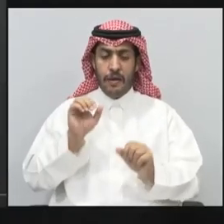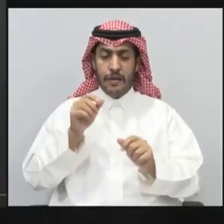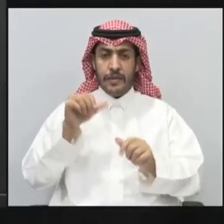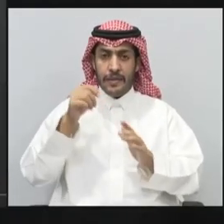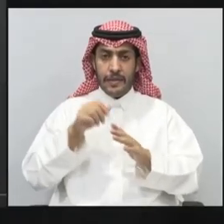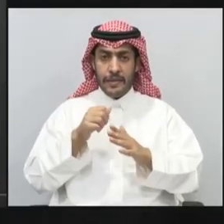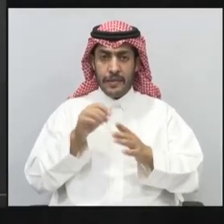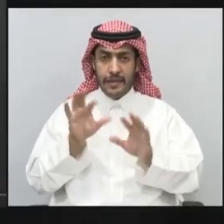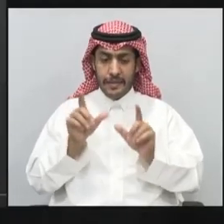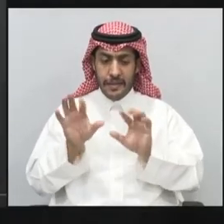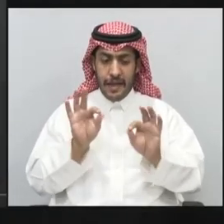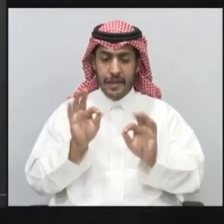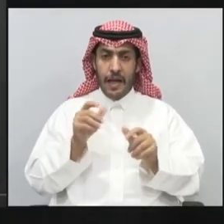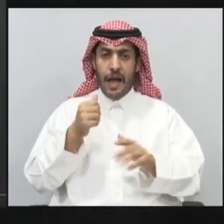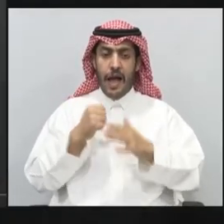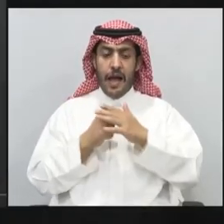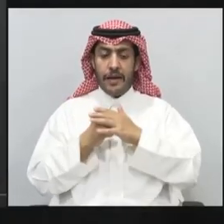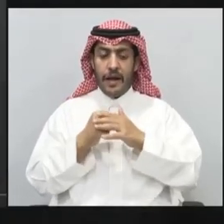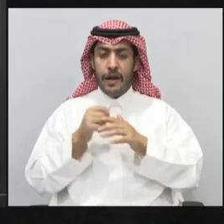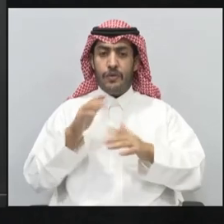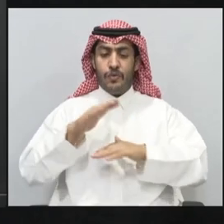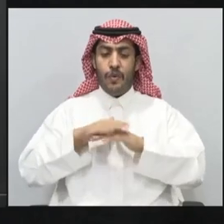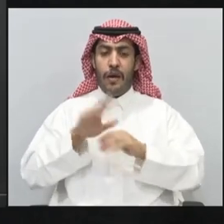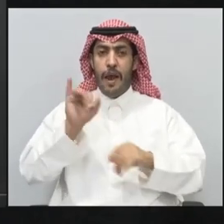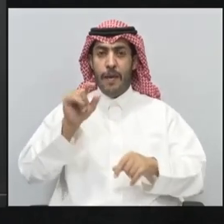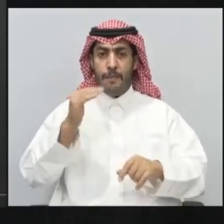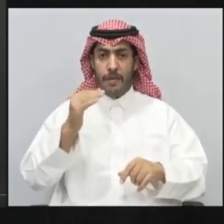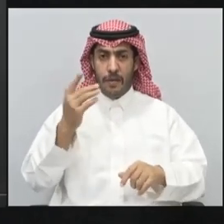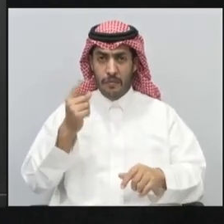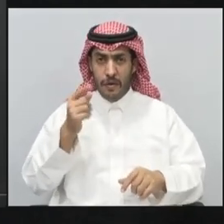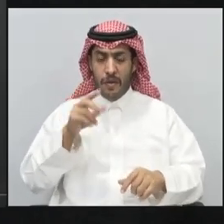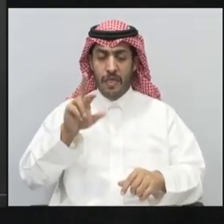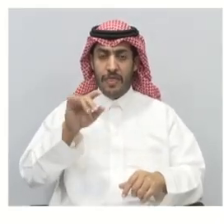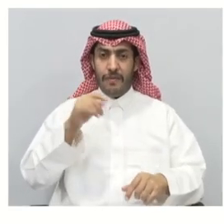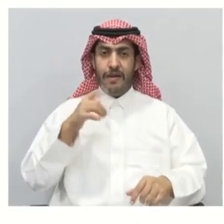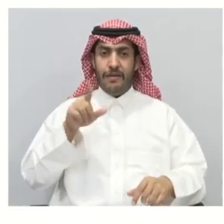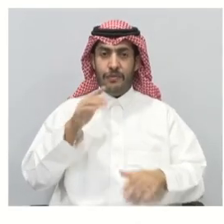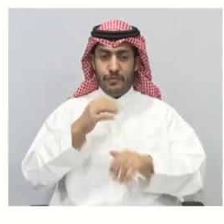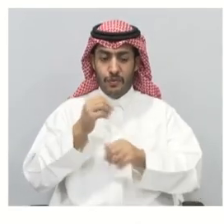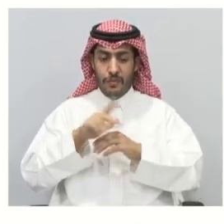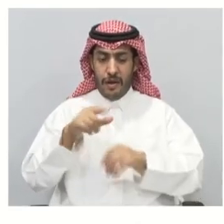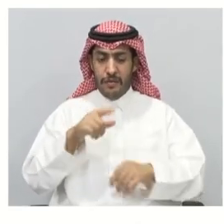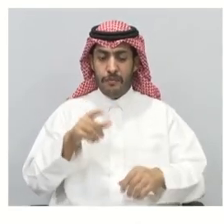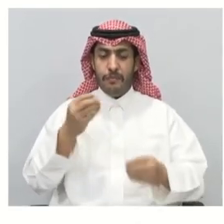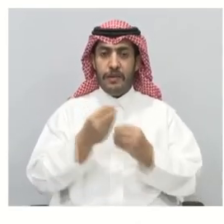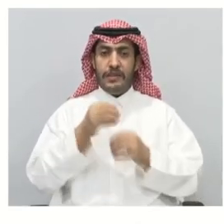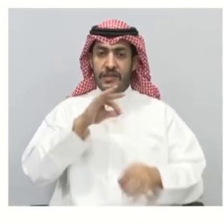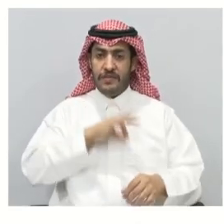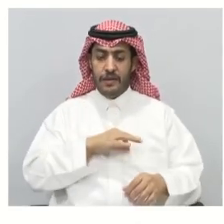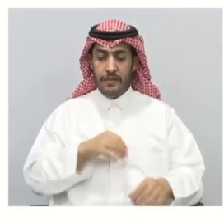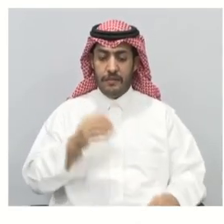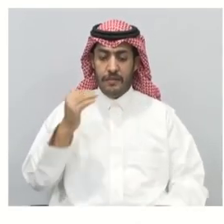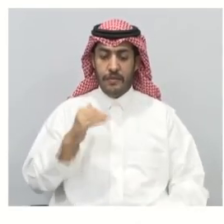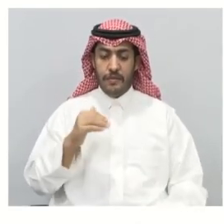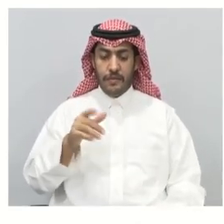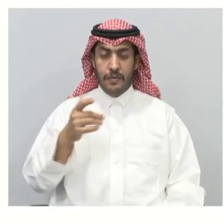اسلوب المدح اركان السوق المدح والذم مع الاستفاده من الامثله السابقه لاحظوا هنا فعل المدح والذم الذي هو